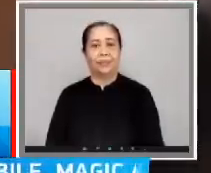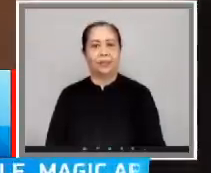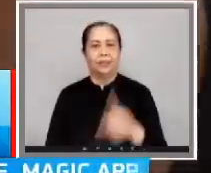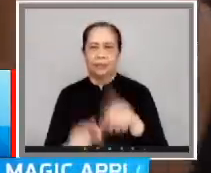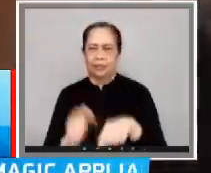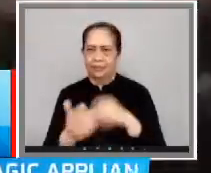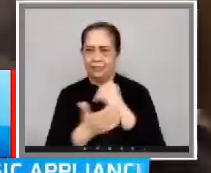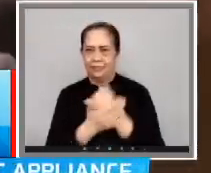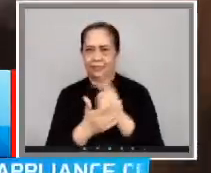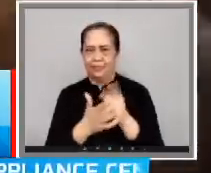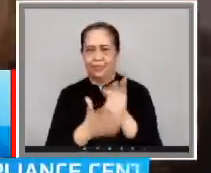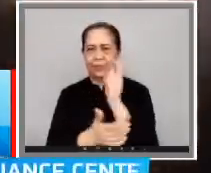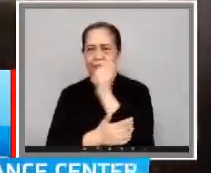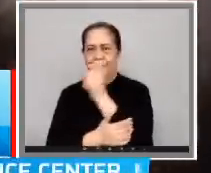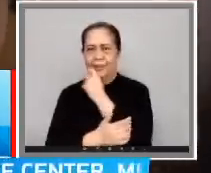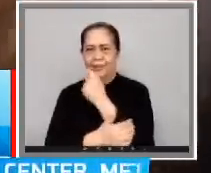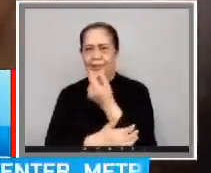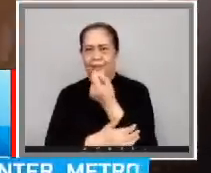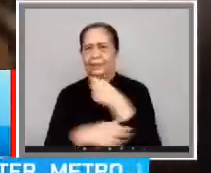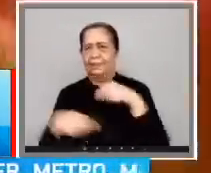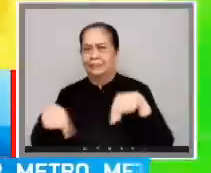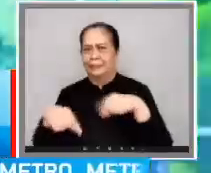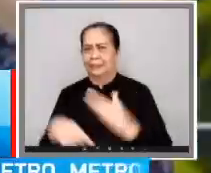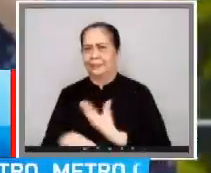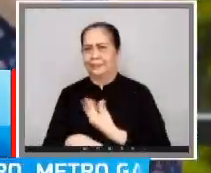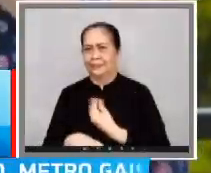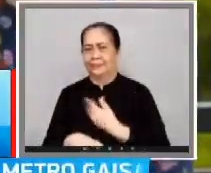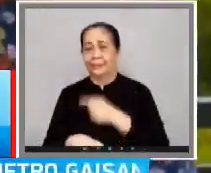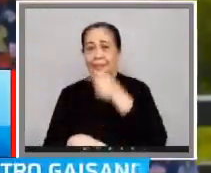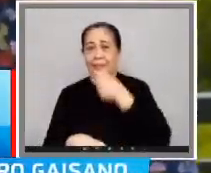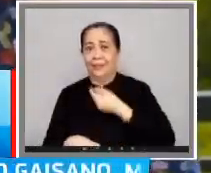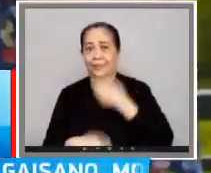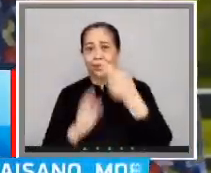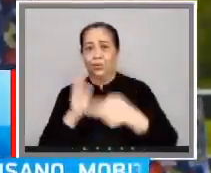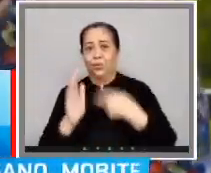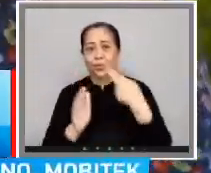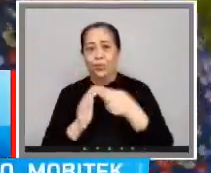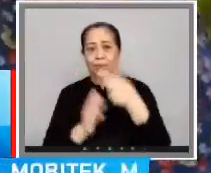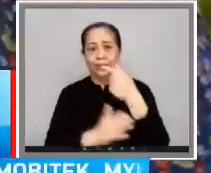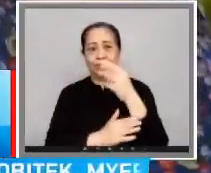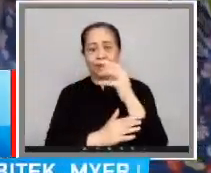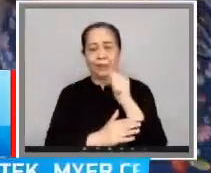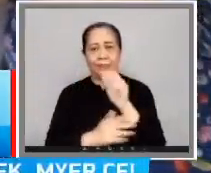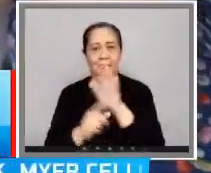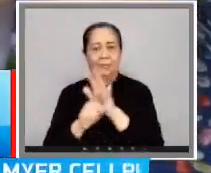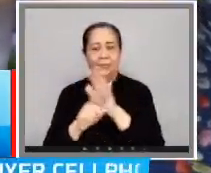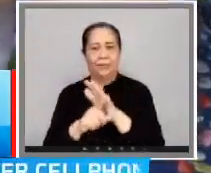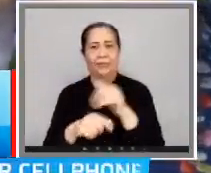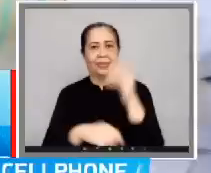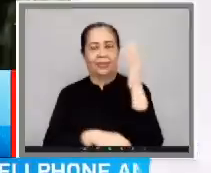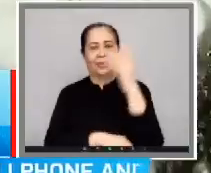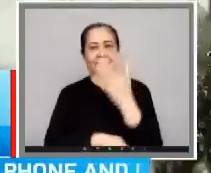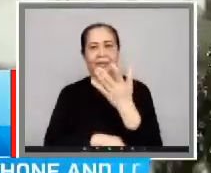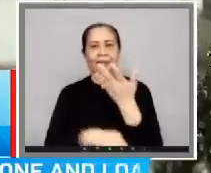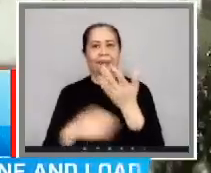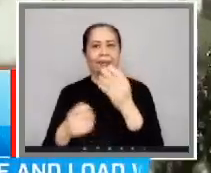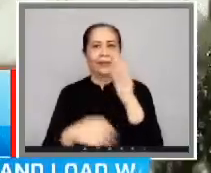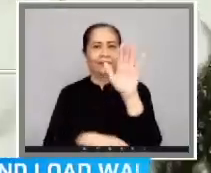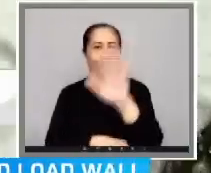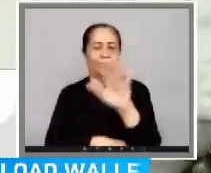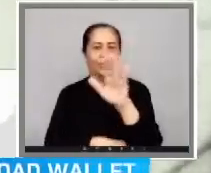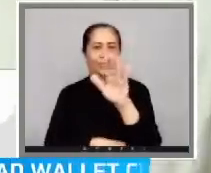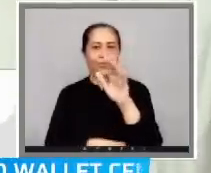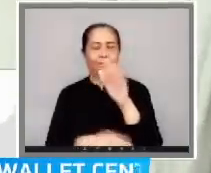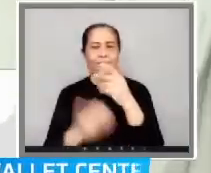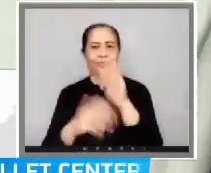ang kambal na kabahan sa kanilang guest roles sa GMA Hit Afternoon Prime Series. Kasi first